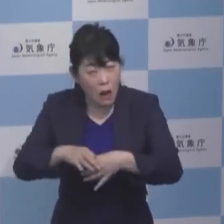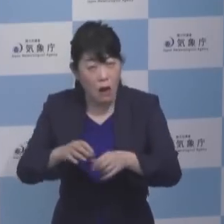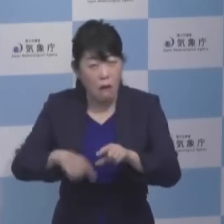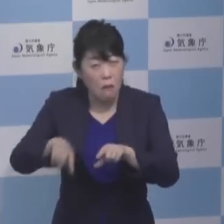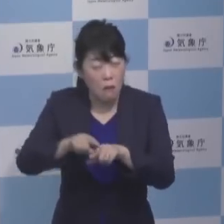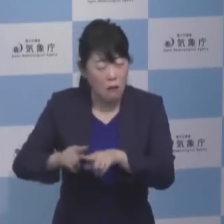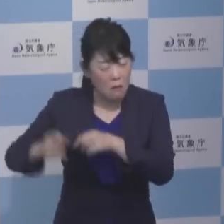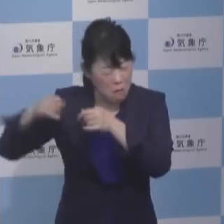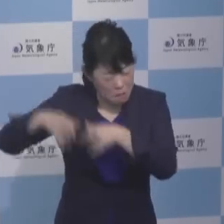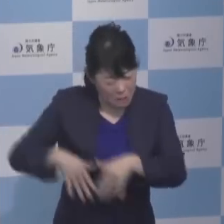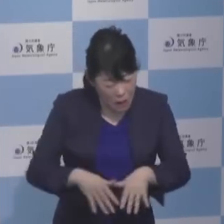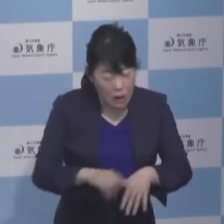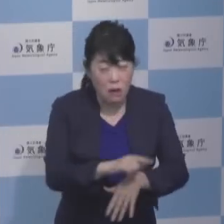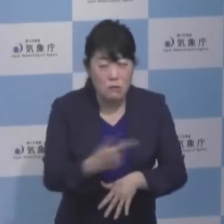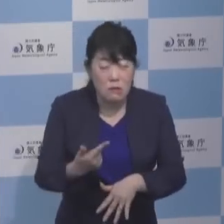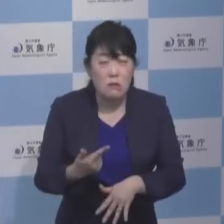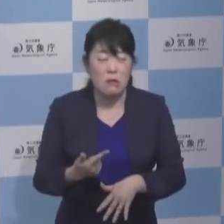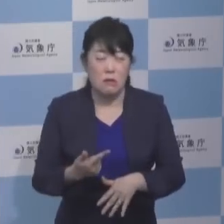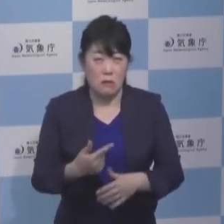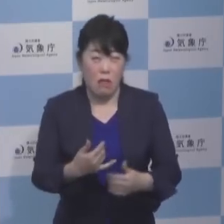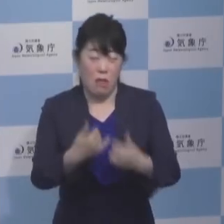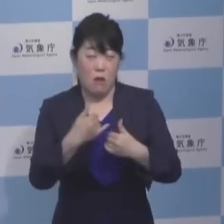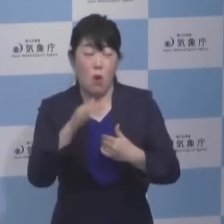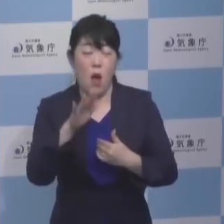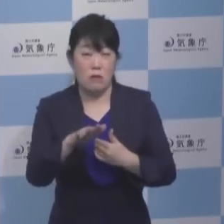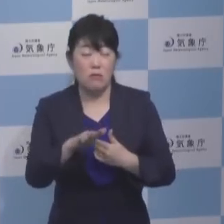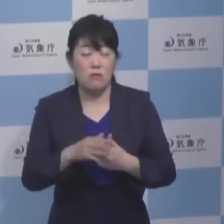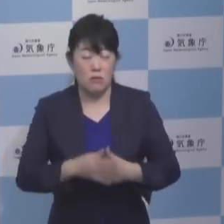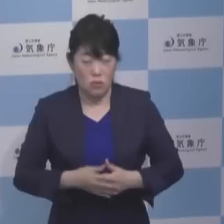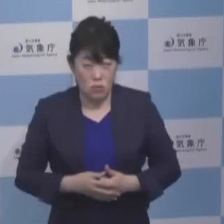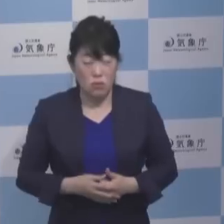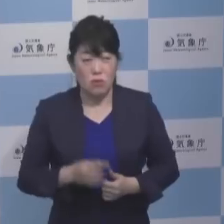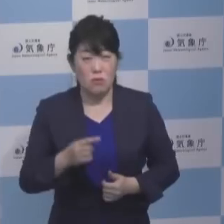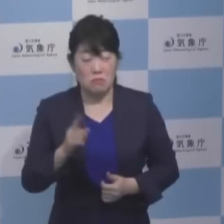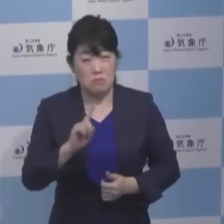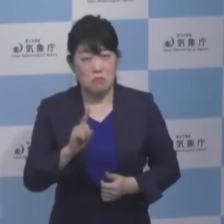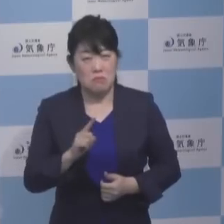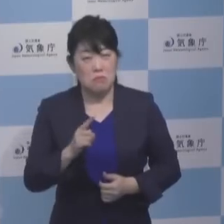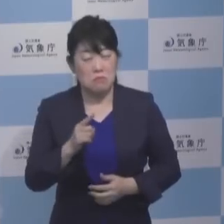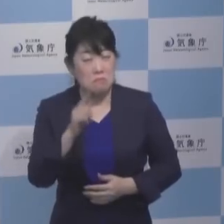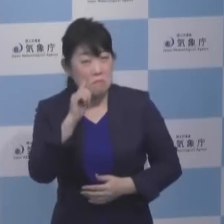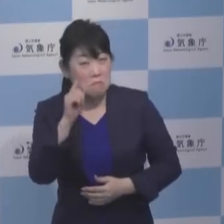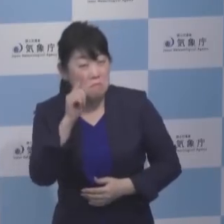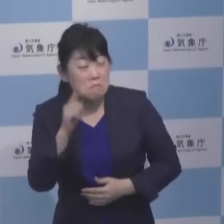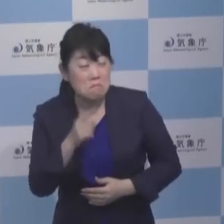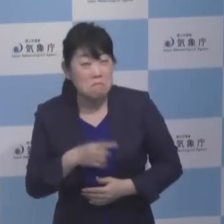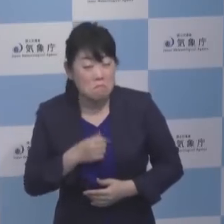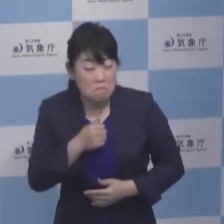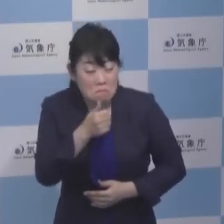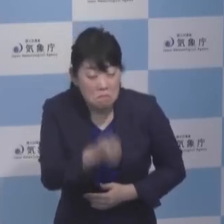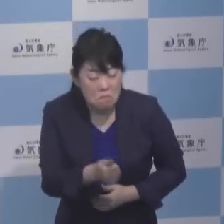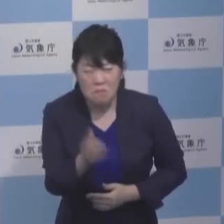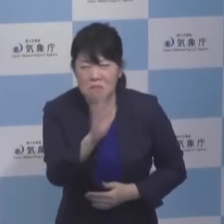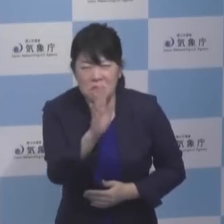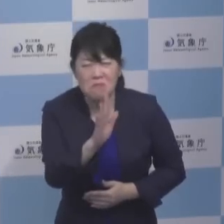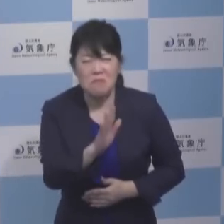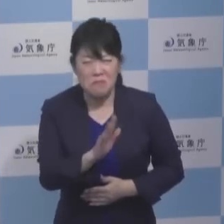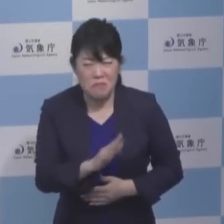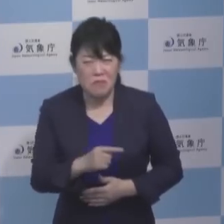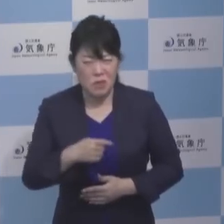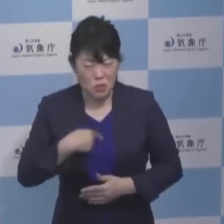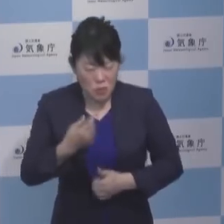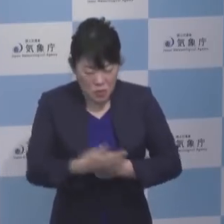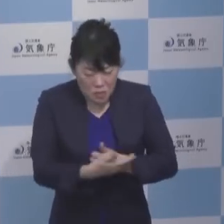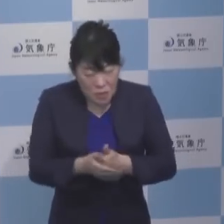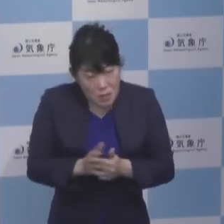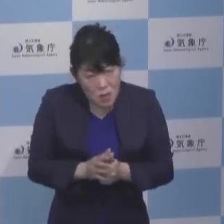注意しやむを得ない事情がない限り危険な場所に立ち入らないなど身の安全を図るよう心